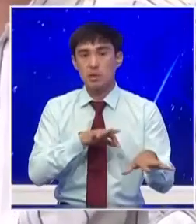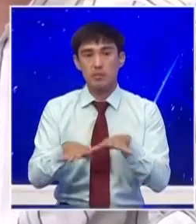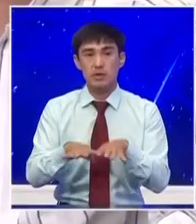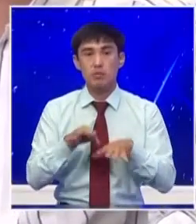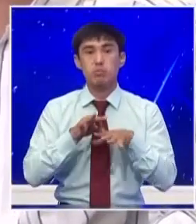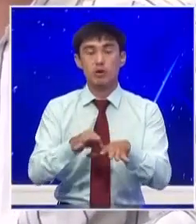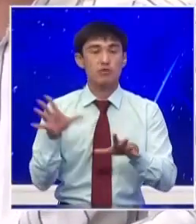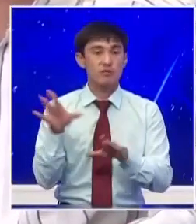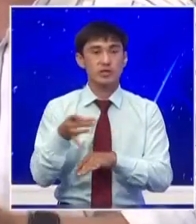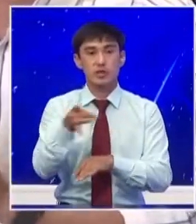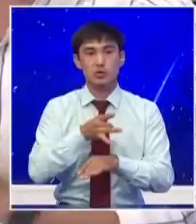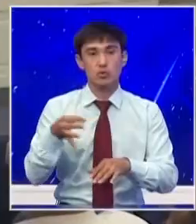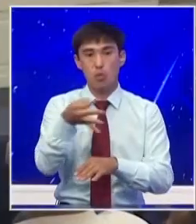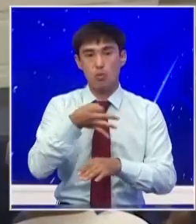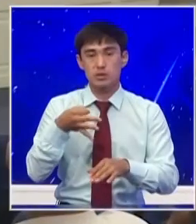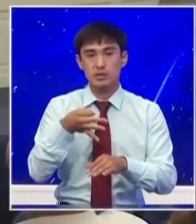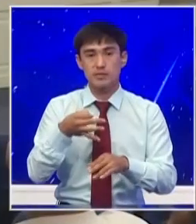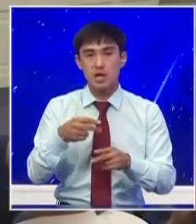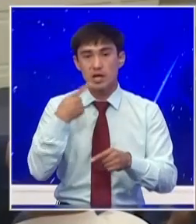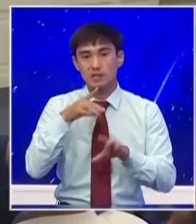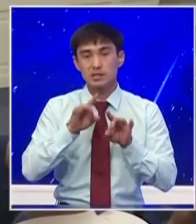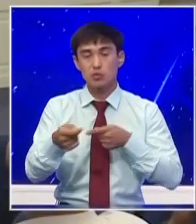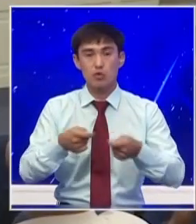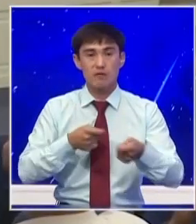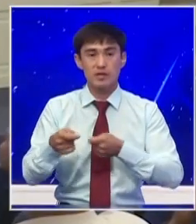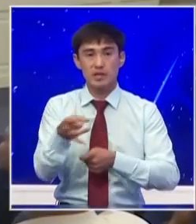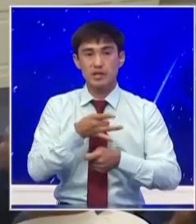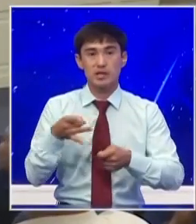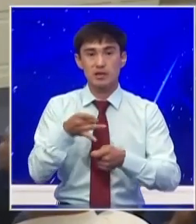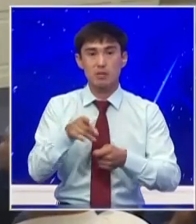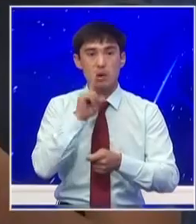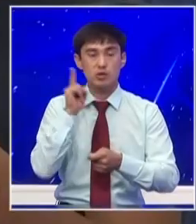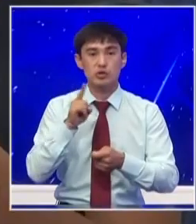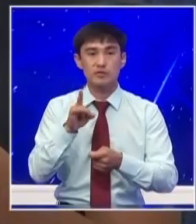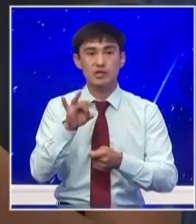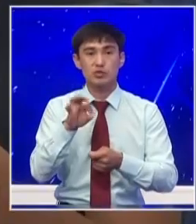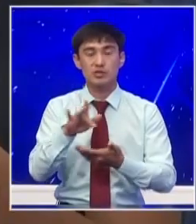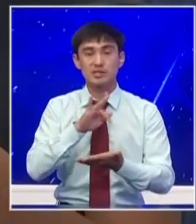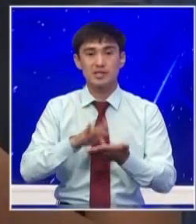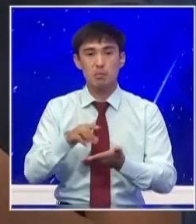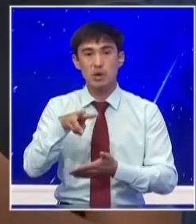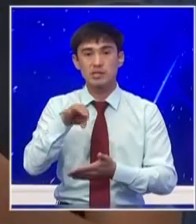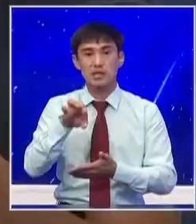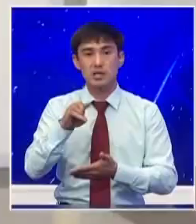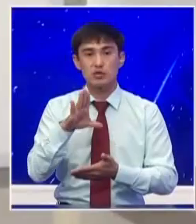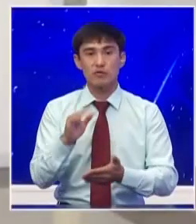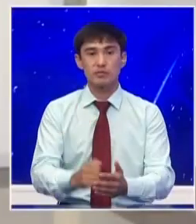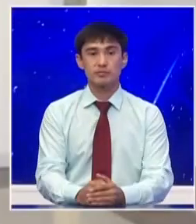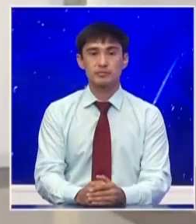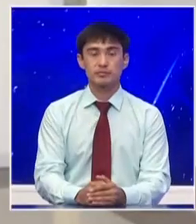мероприятия пройдут во всех регионах области, резюмировал руководитель регионального молодежного ресурсного центра Максат Кенешев.